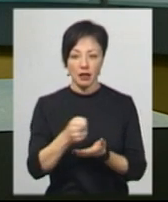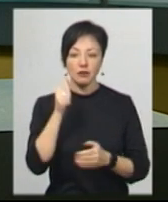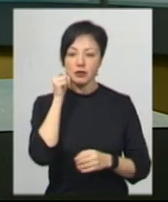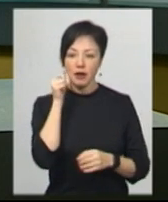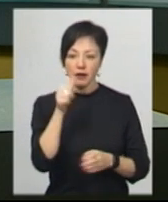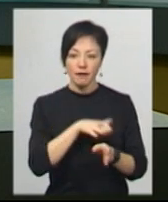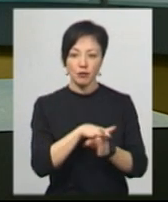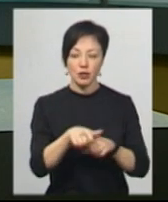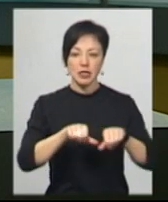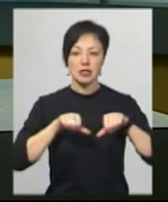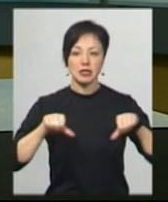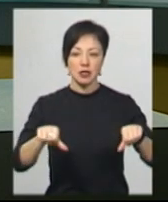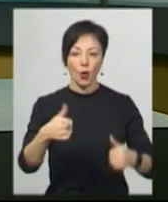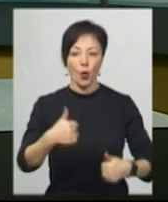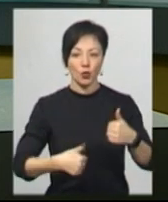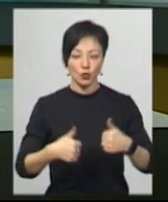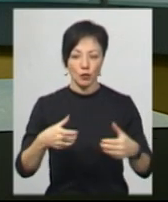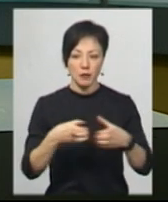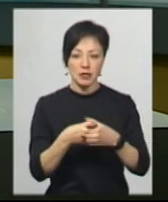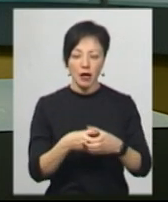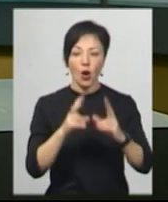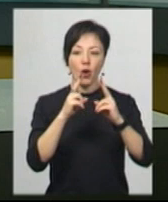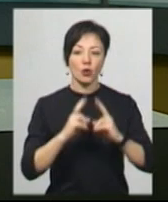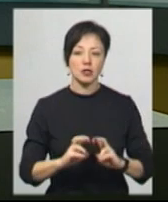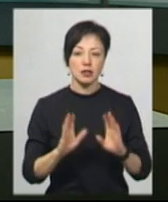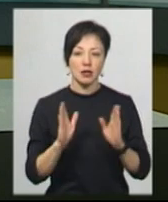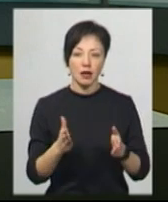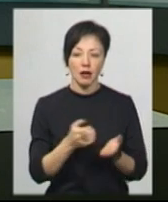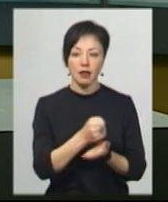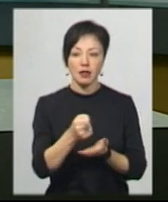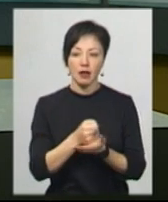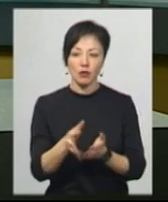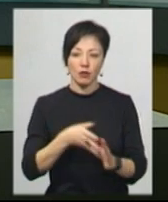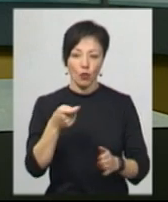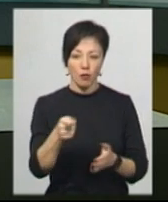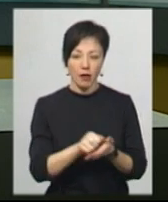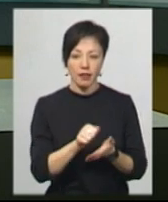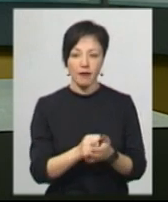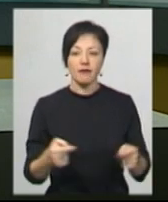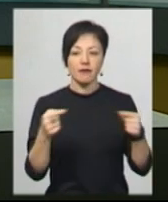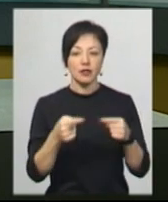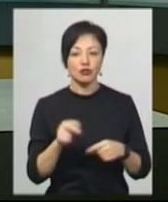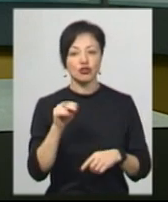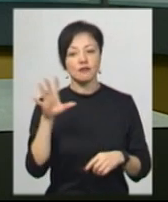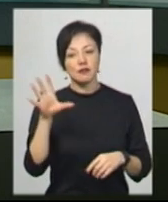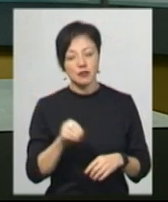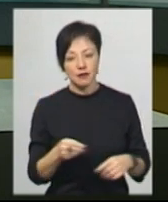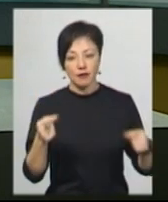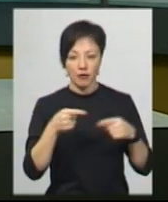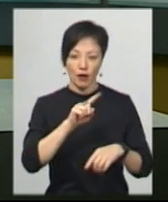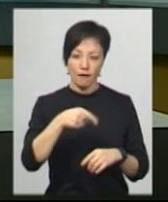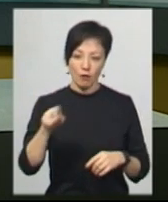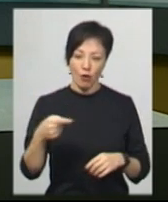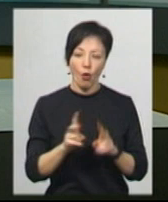завтра відбудеться засідання конкурсної комісії, на якому розглянуть подані кандидатами документи та визначать, чи усі вони відповідають